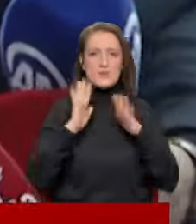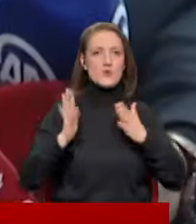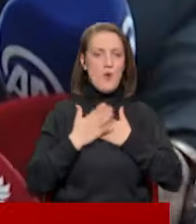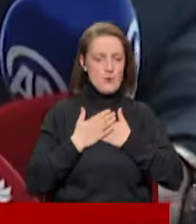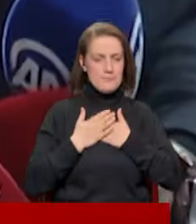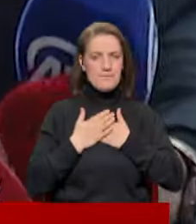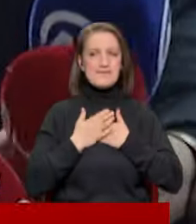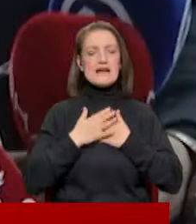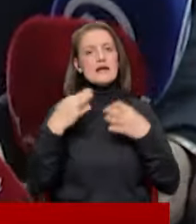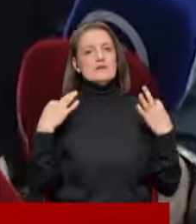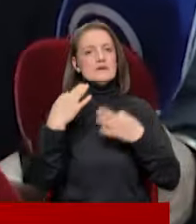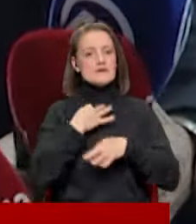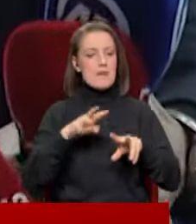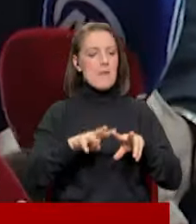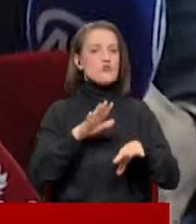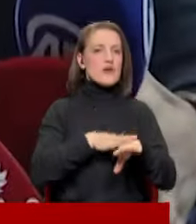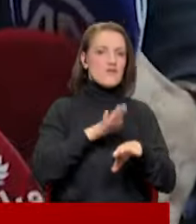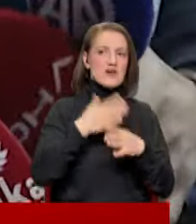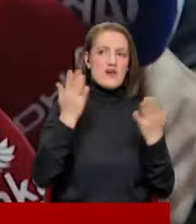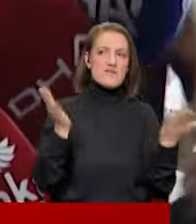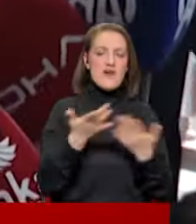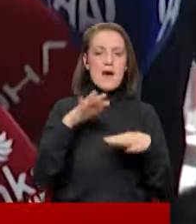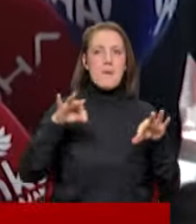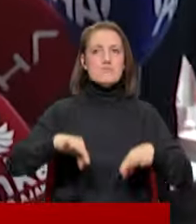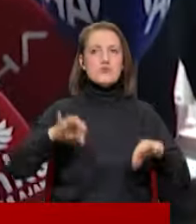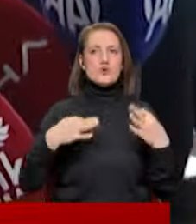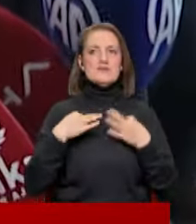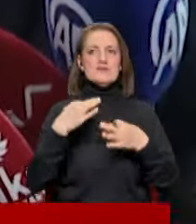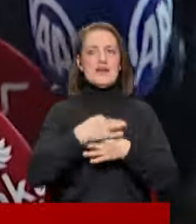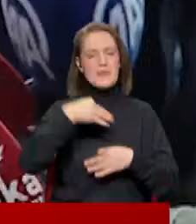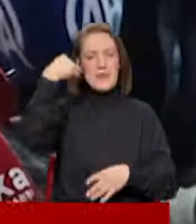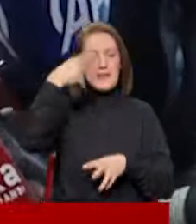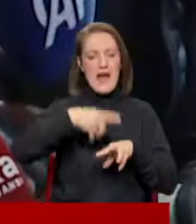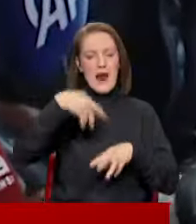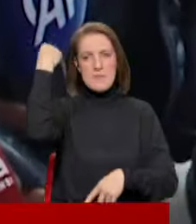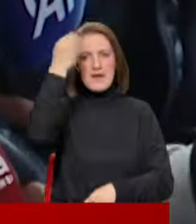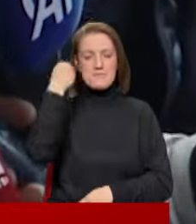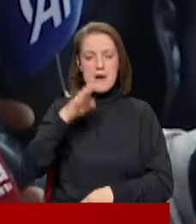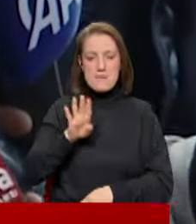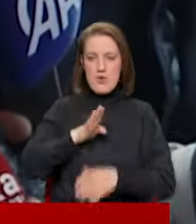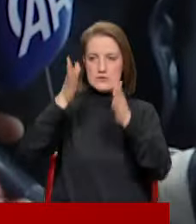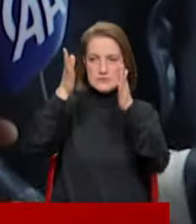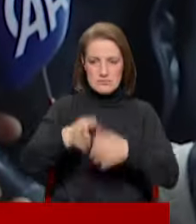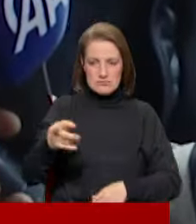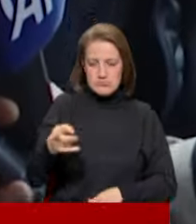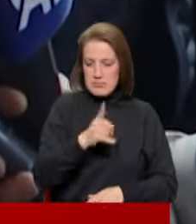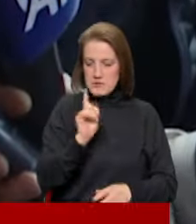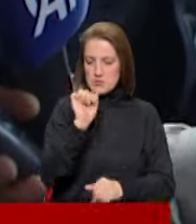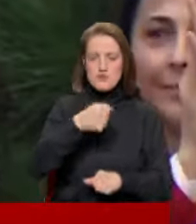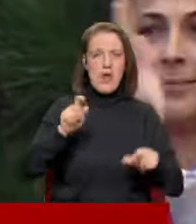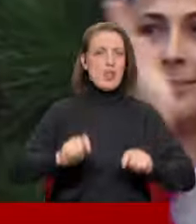Sayın Mansur yavaş'a ya da bugün Sayın Ekrem İmamoğlu'na yönelik de herhangi bir